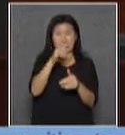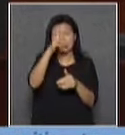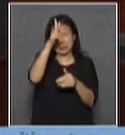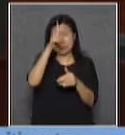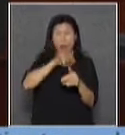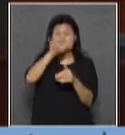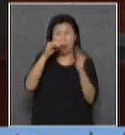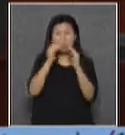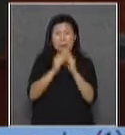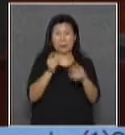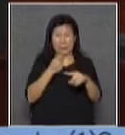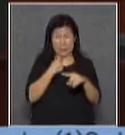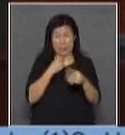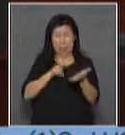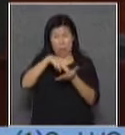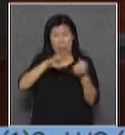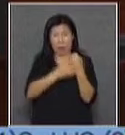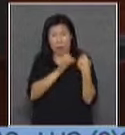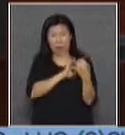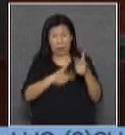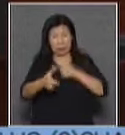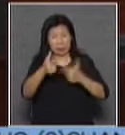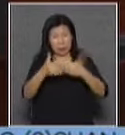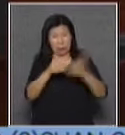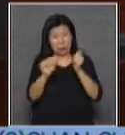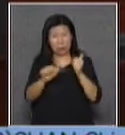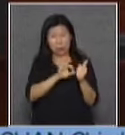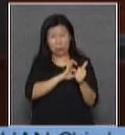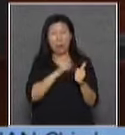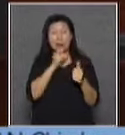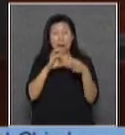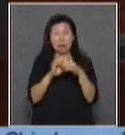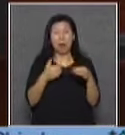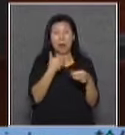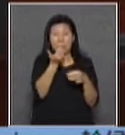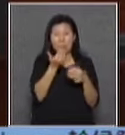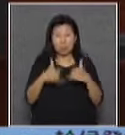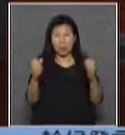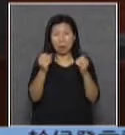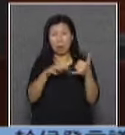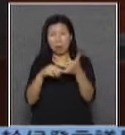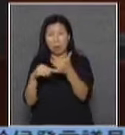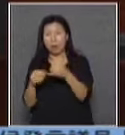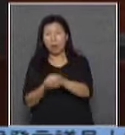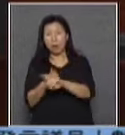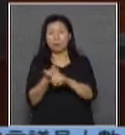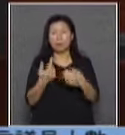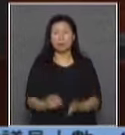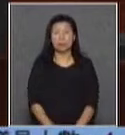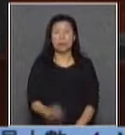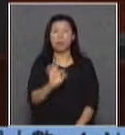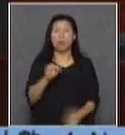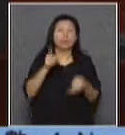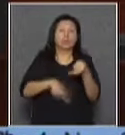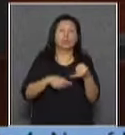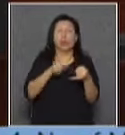都要求立法會呢個經濟事務委員會處理我啲投訴，開會去討論，拖完又拖，最後都即係冇